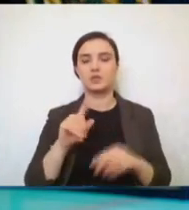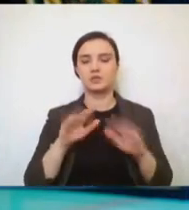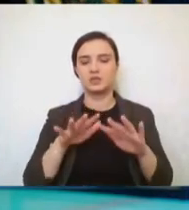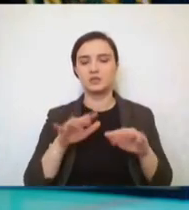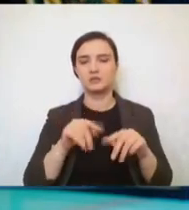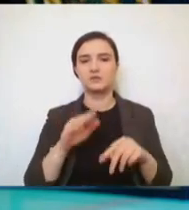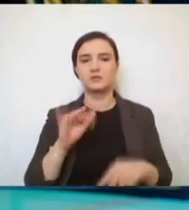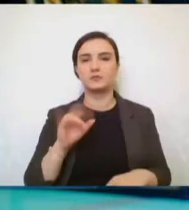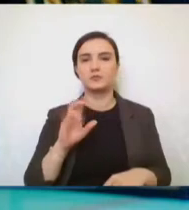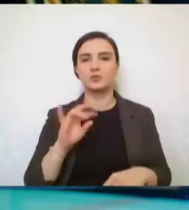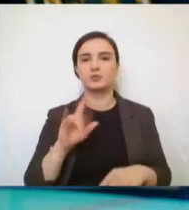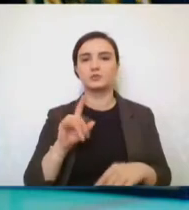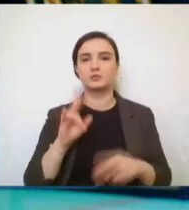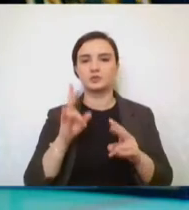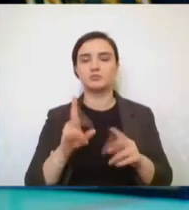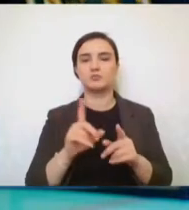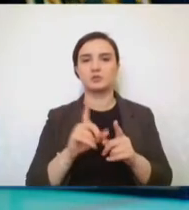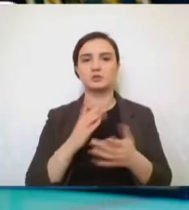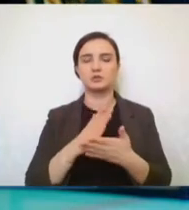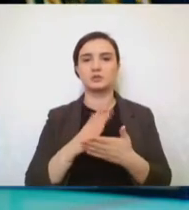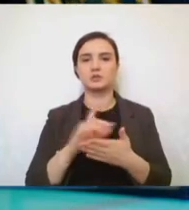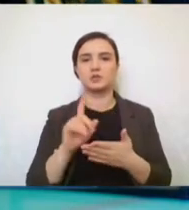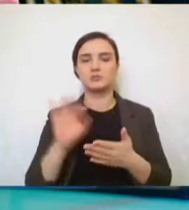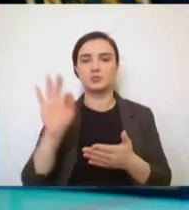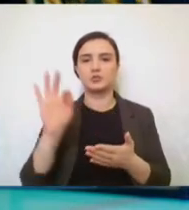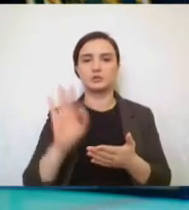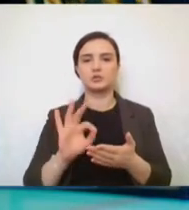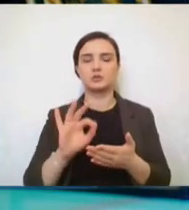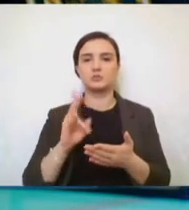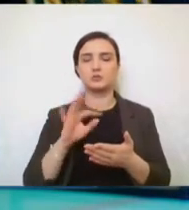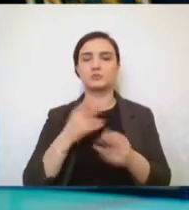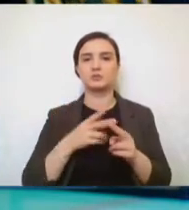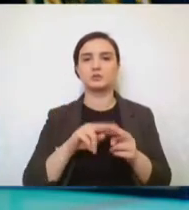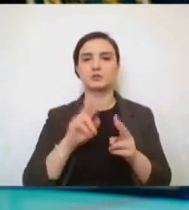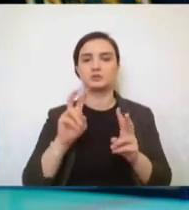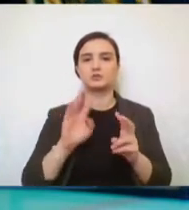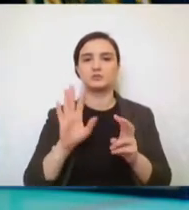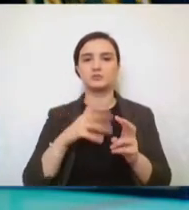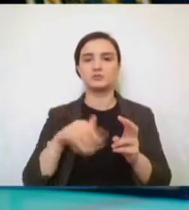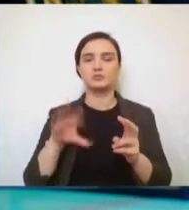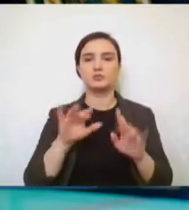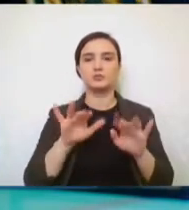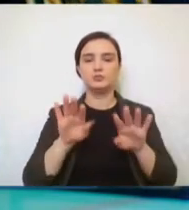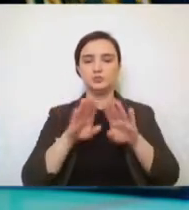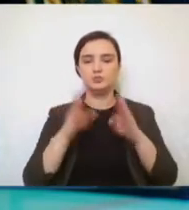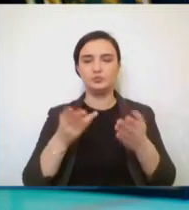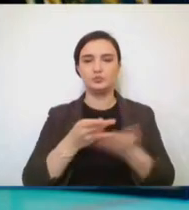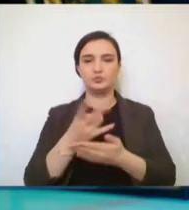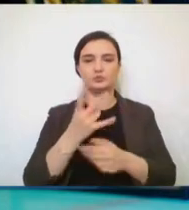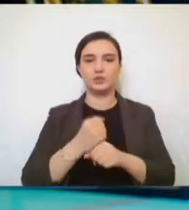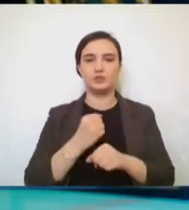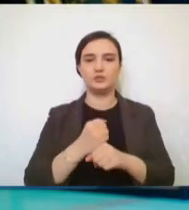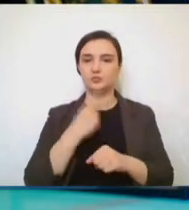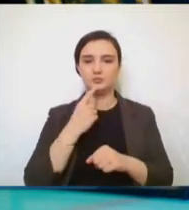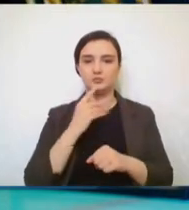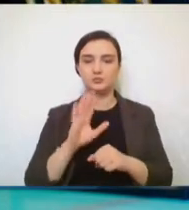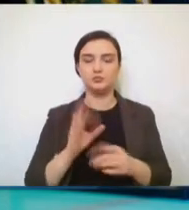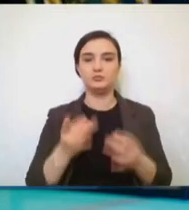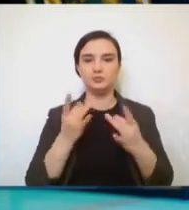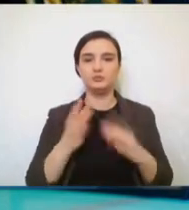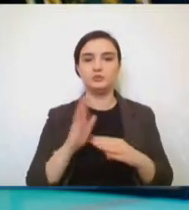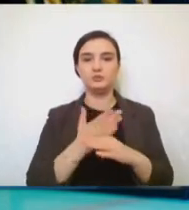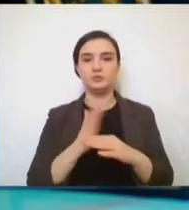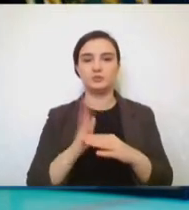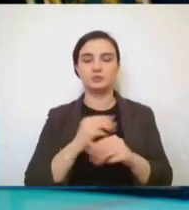დაზიანება მაინც ხდება რაღაც პროცენტ, ოღონდ აქ არ ნიშნავს ეს, რომ ყოველს კომპიუტერული ტომოგრაფიის გაკეთება ჭირდება. უბრალოდ სადიფერენციოდ